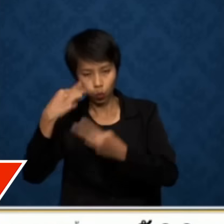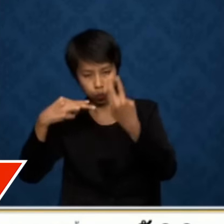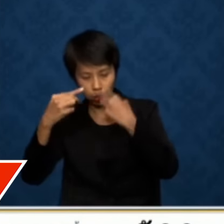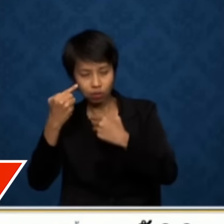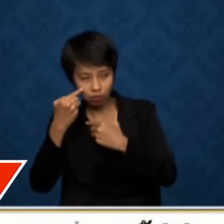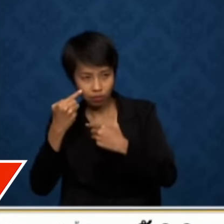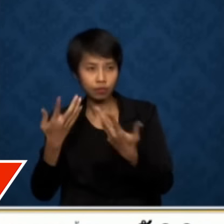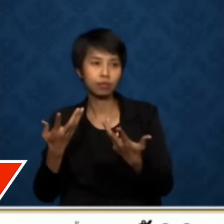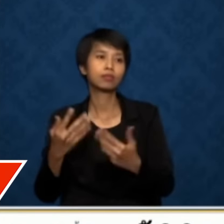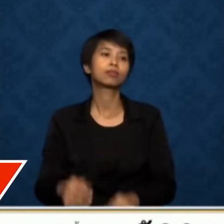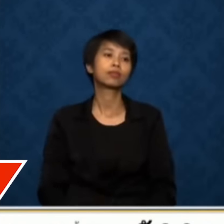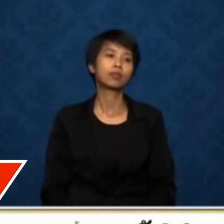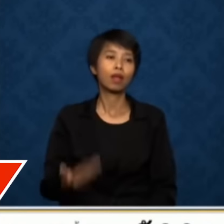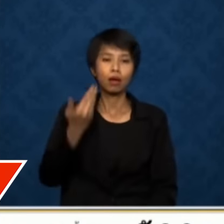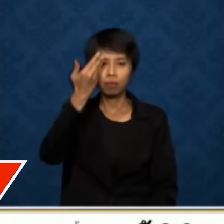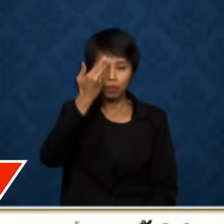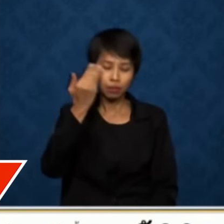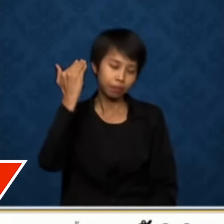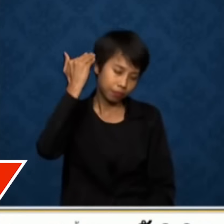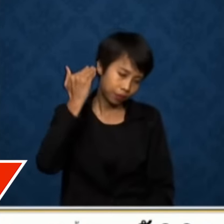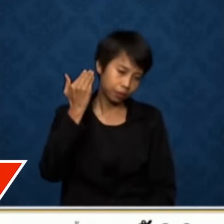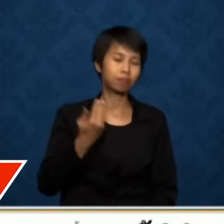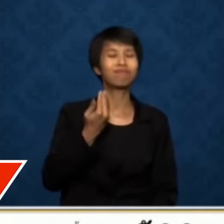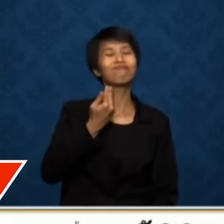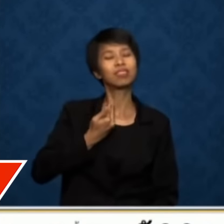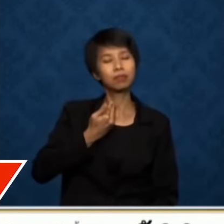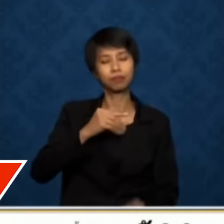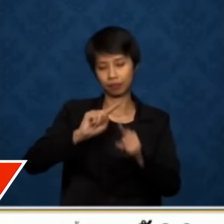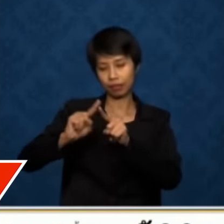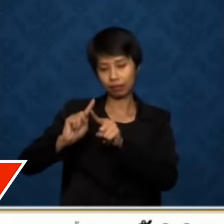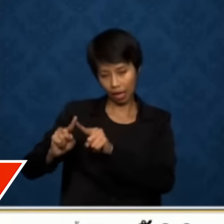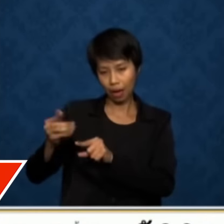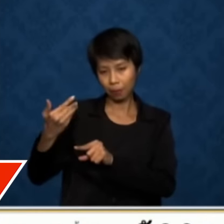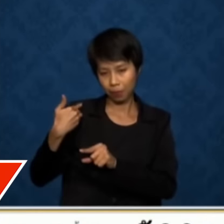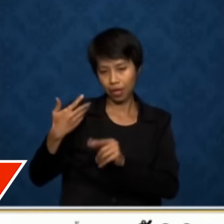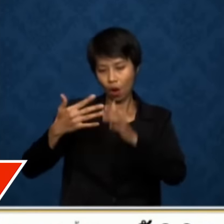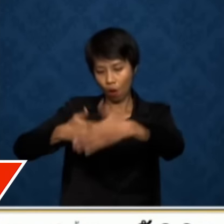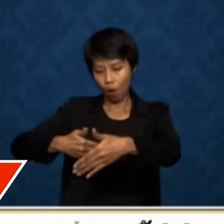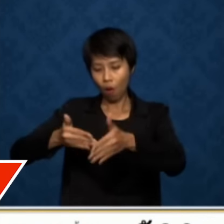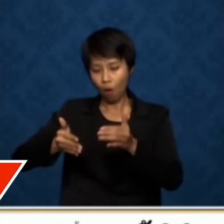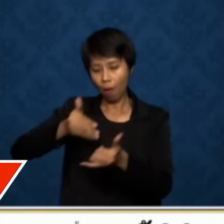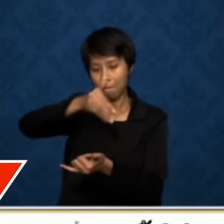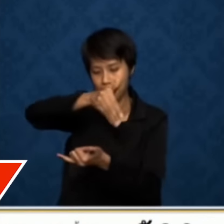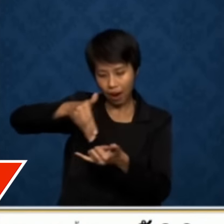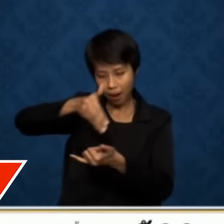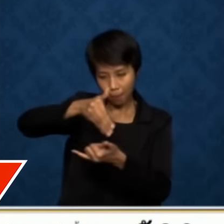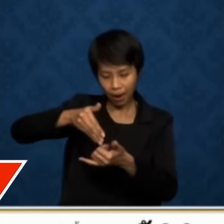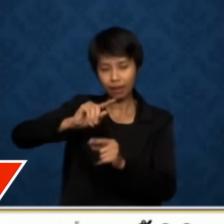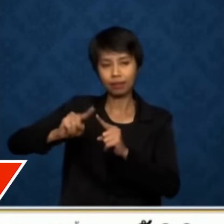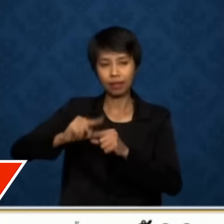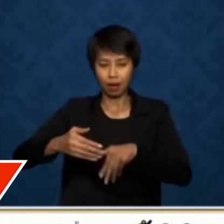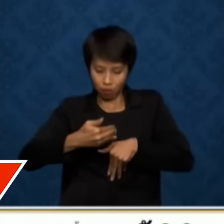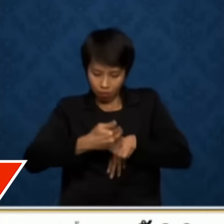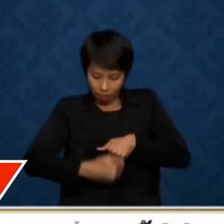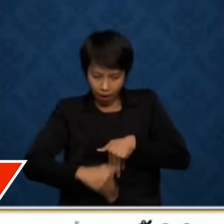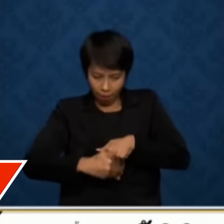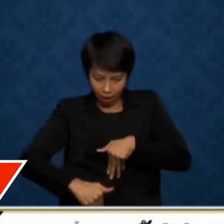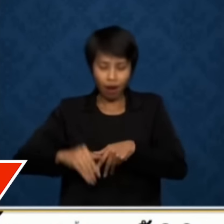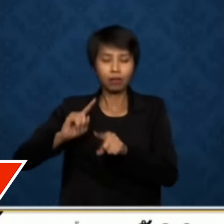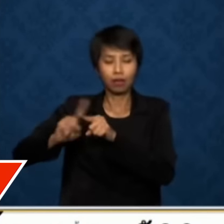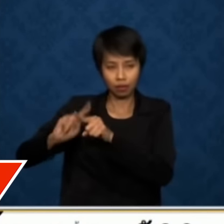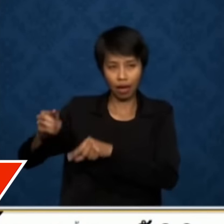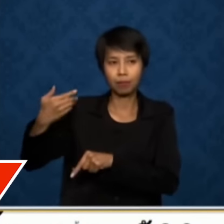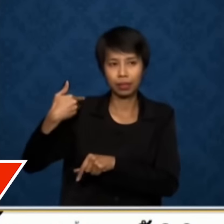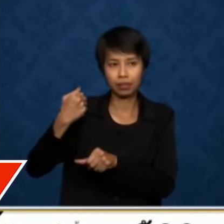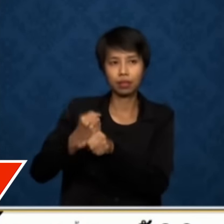จักษุโสตนาสิกผ่าตาผ่าหูผ่าคอผ่าจมูกทำได้มีห้องผ่าตัดเฉพาะทางด้านระบบศัลยกรรมปัสสาวะคือยูโรโลจีทำได้มีศัล